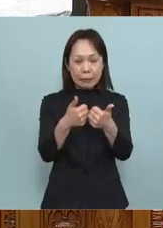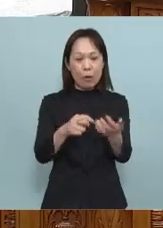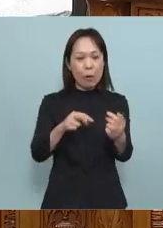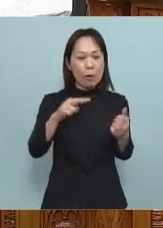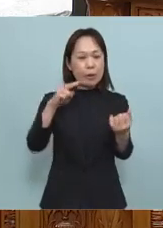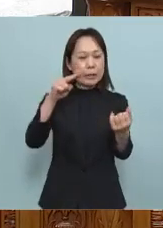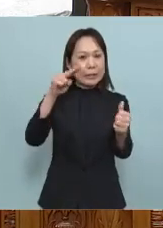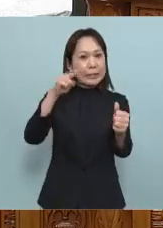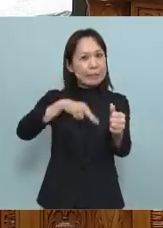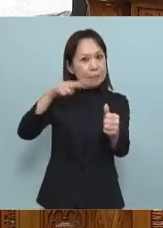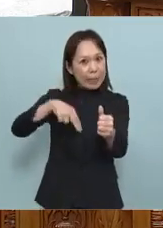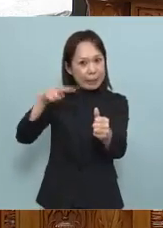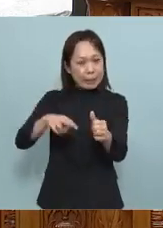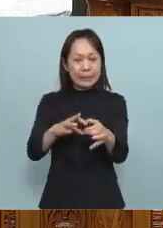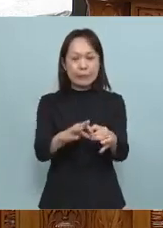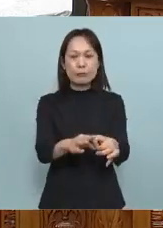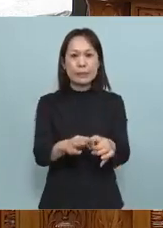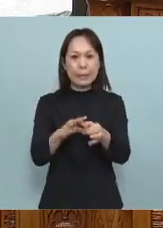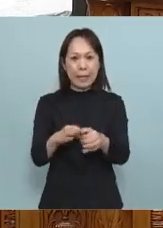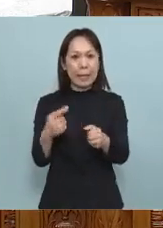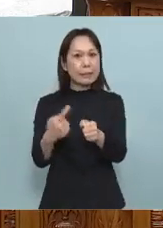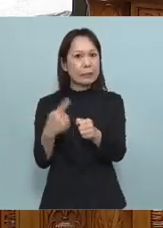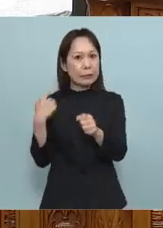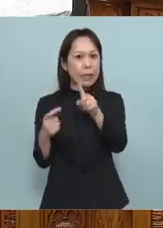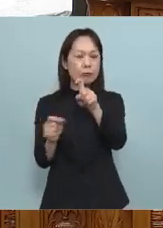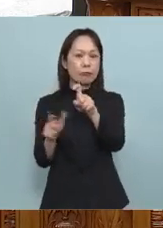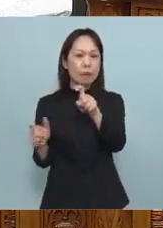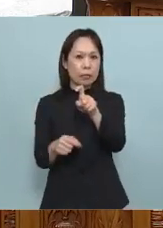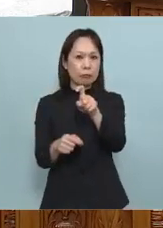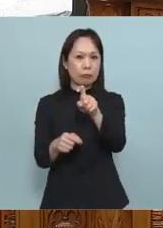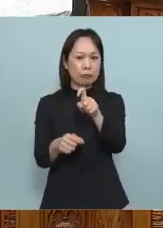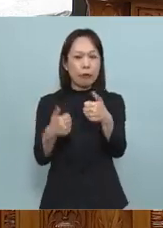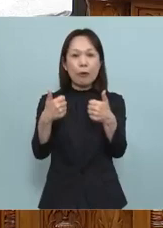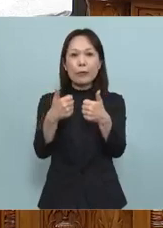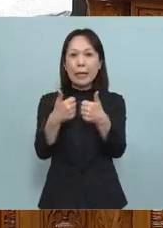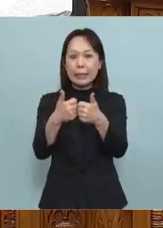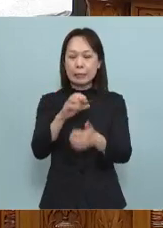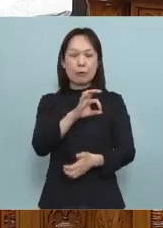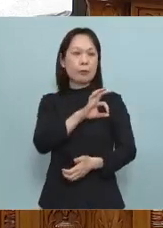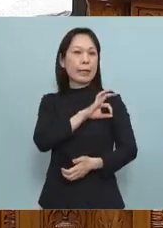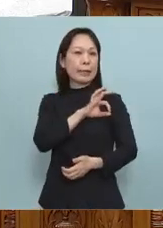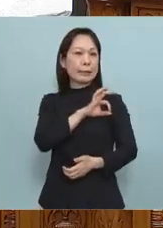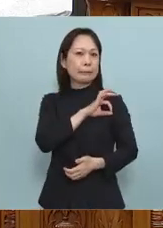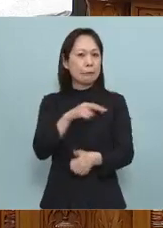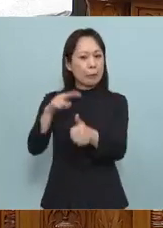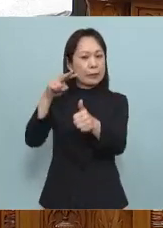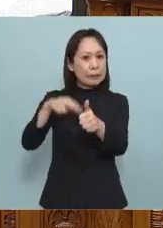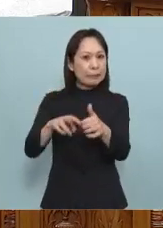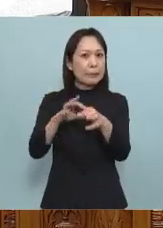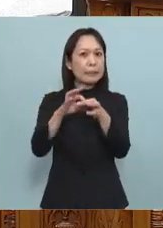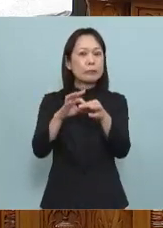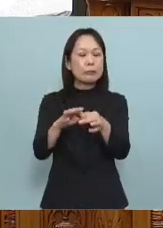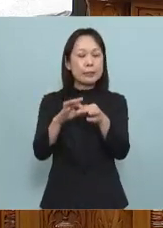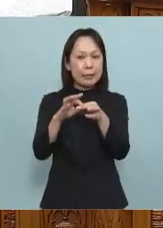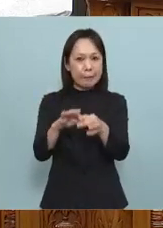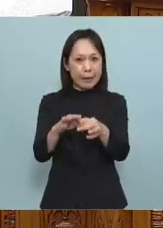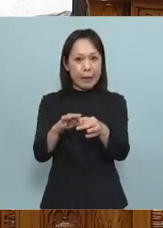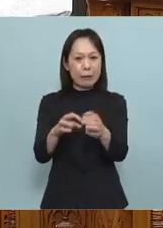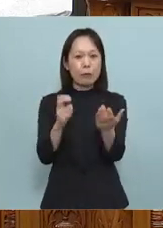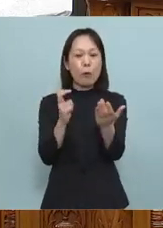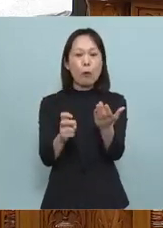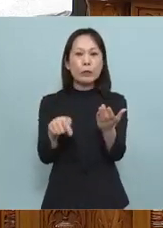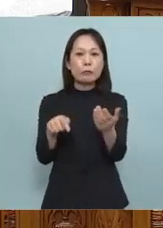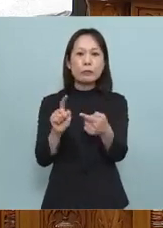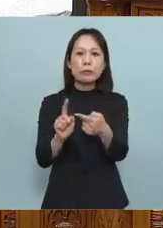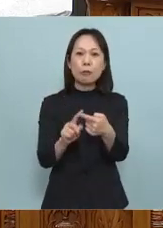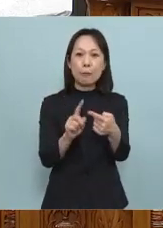ました。昨年10月の日本学術会議の会員の任命については日本学術会議法に沿って